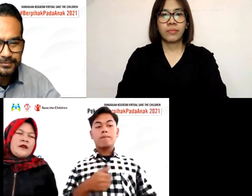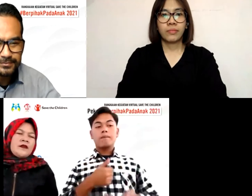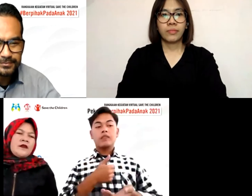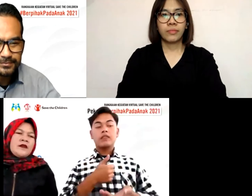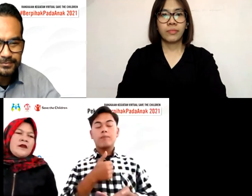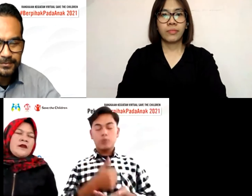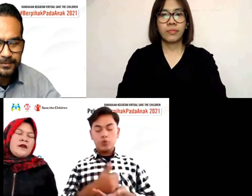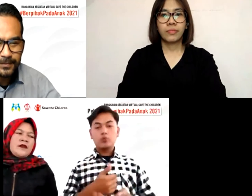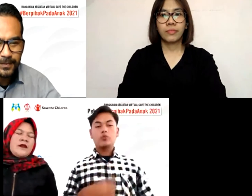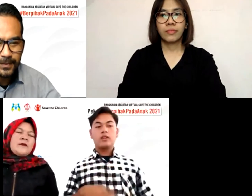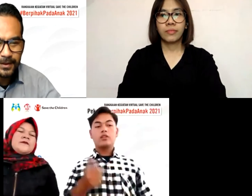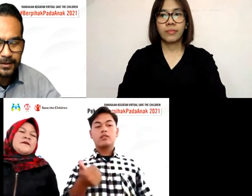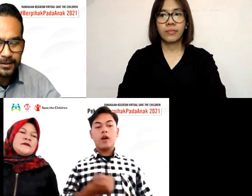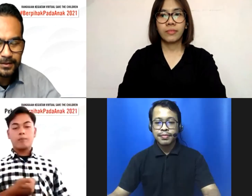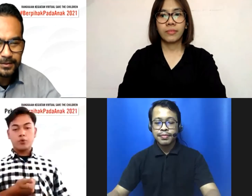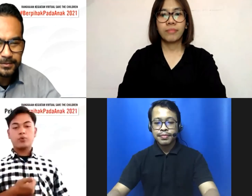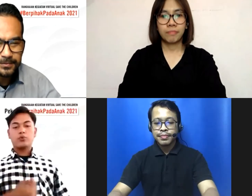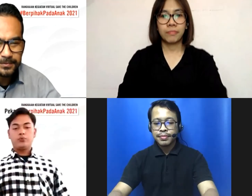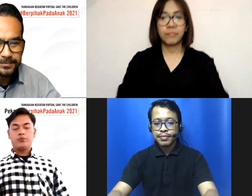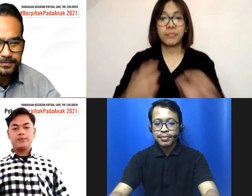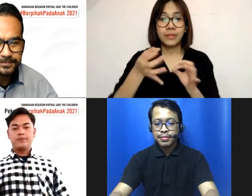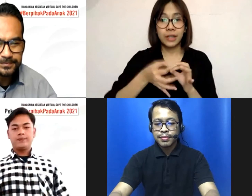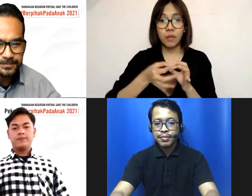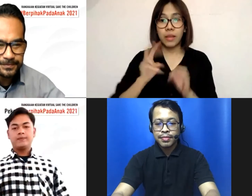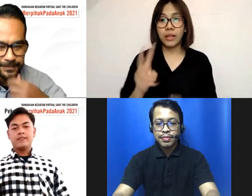minta tapung.